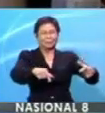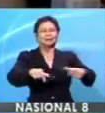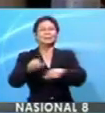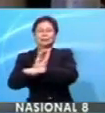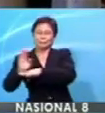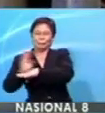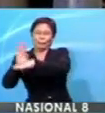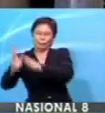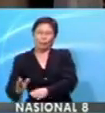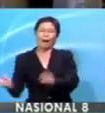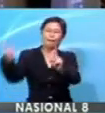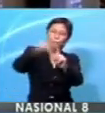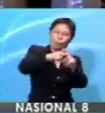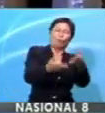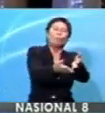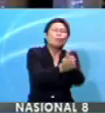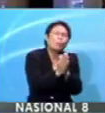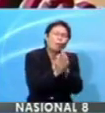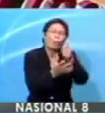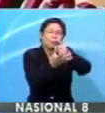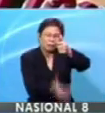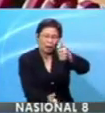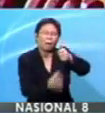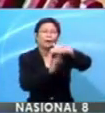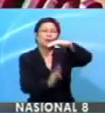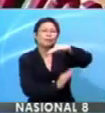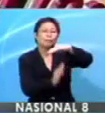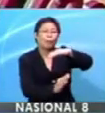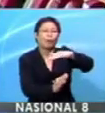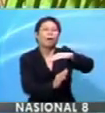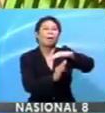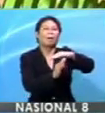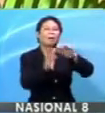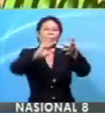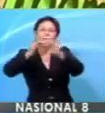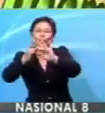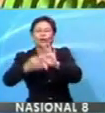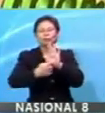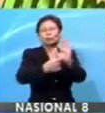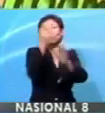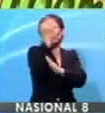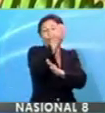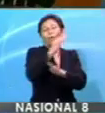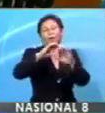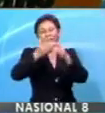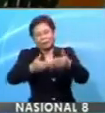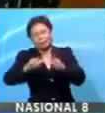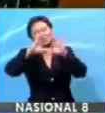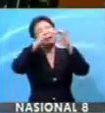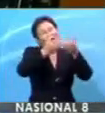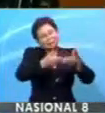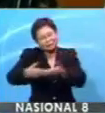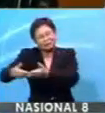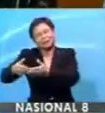industri untuk memohon dana-dana di bawah satu koordinasi sehenti serta menjadi tempat tayangan filem kelas lanjutan dan pelbagai